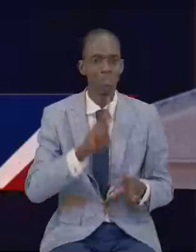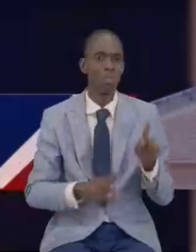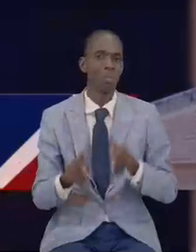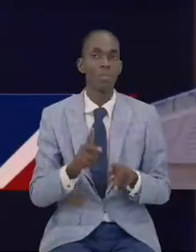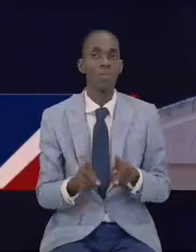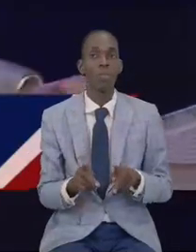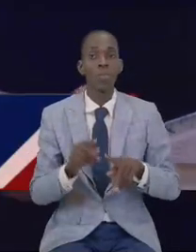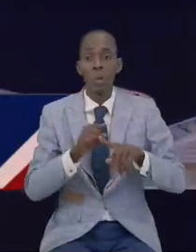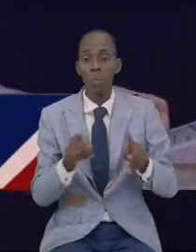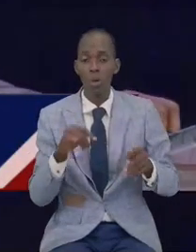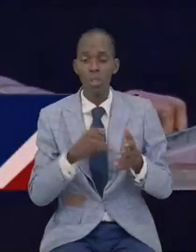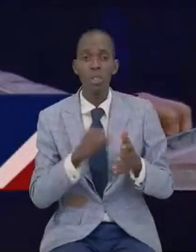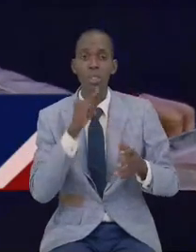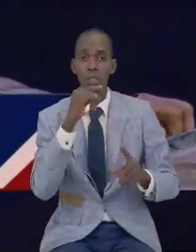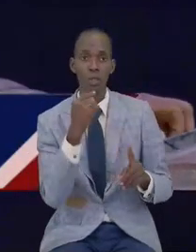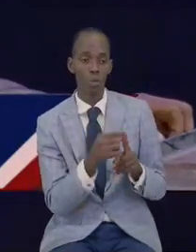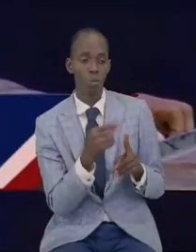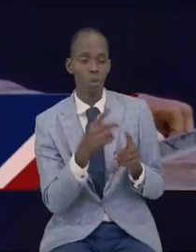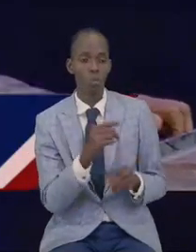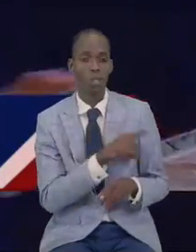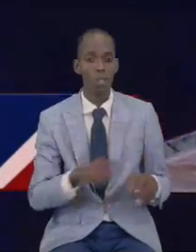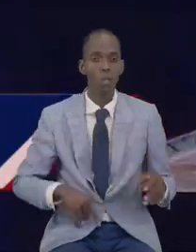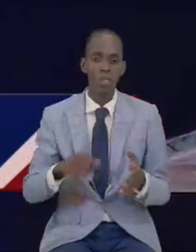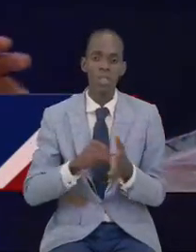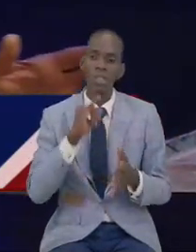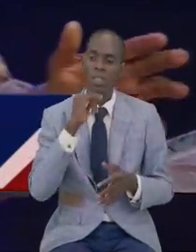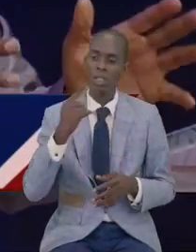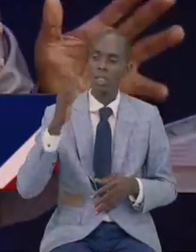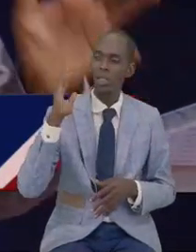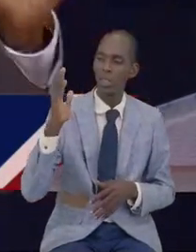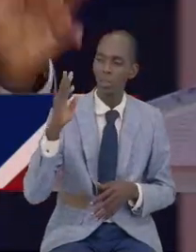la parole du Seigneur, c'est le témoignage du Seigneur